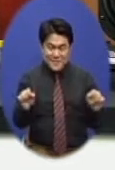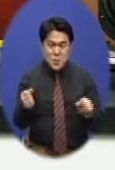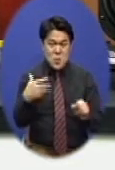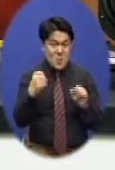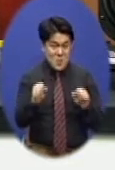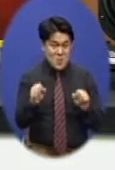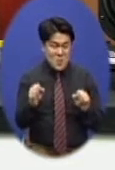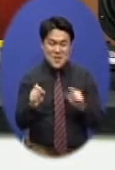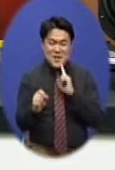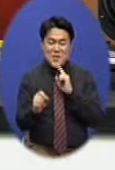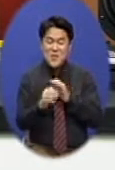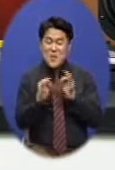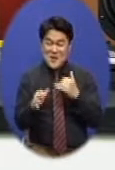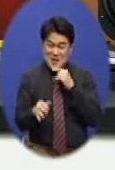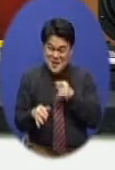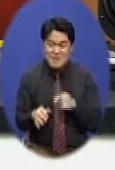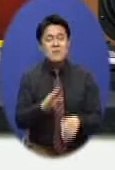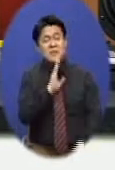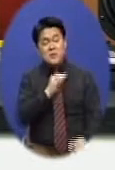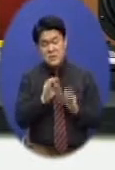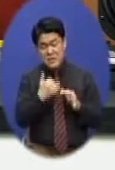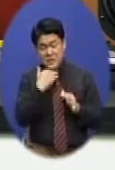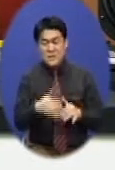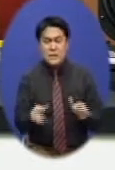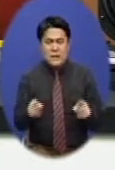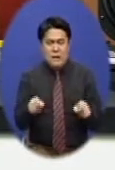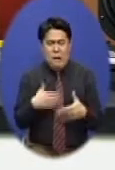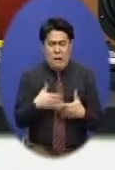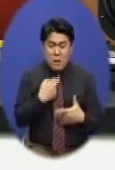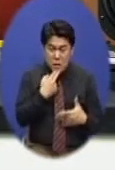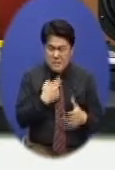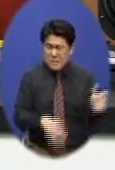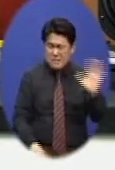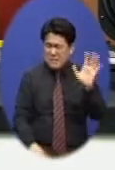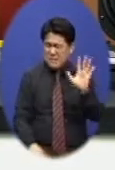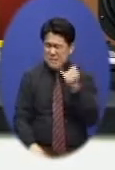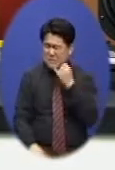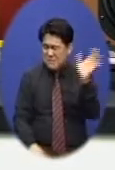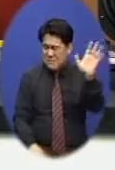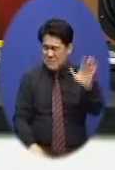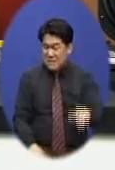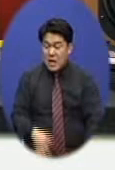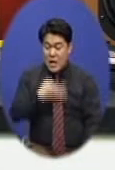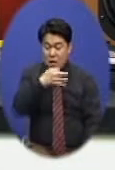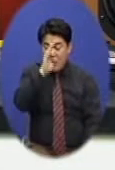네, 많이 기다리셨네요. 많이 기다렸죠. 네, 떨리진 네. 않으세요? 떨려요. 떨려요.